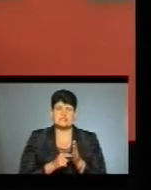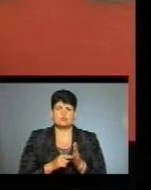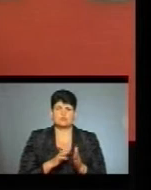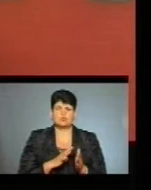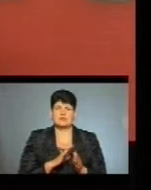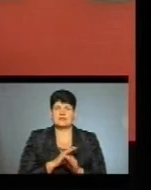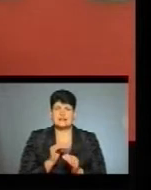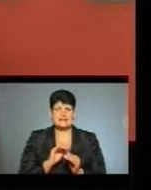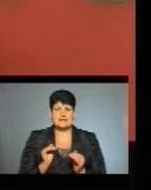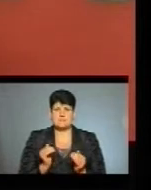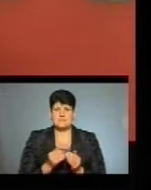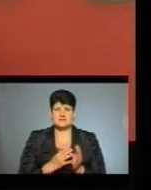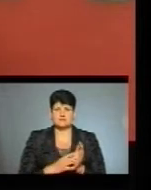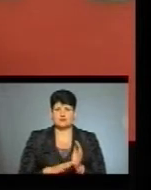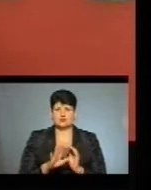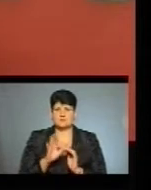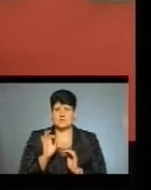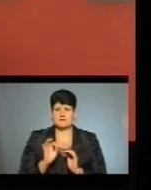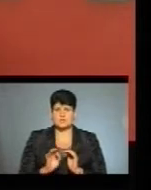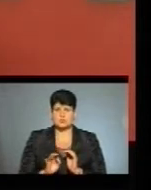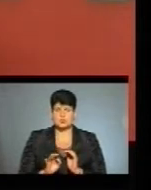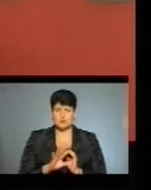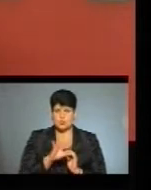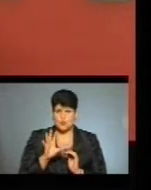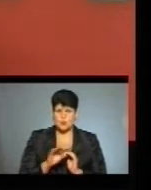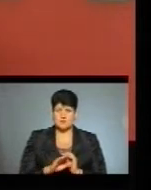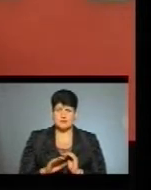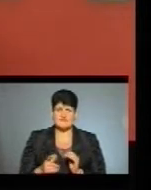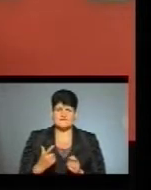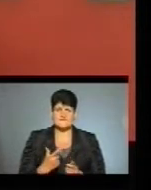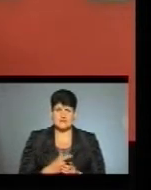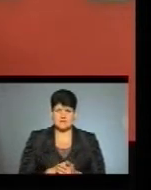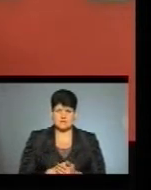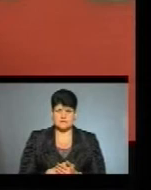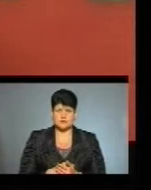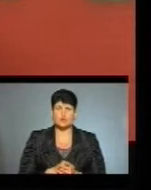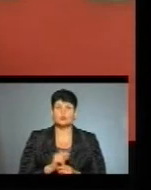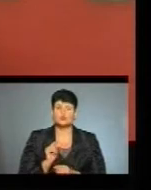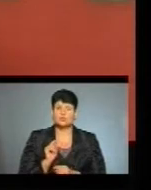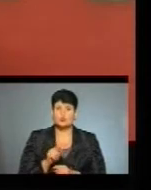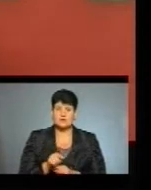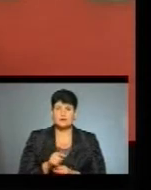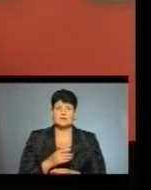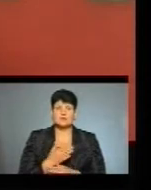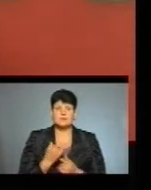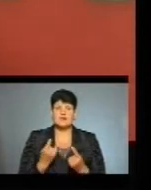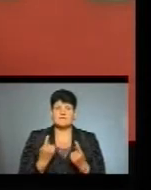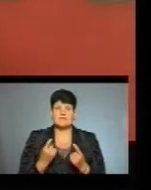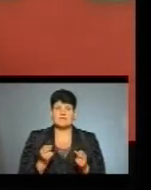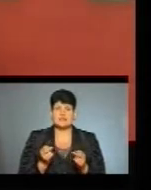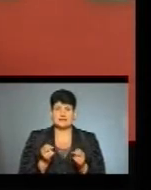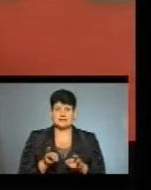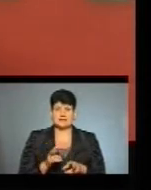менше 95% охоплення дітей вакцинацією. Тоді нема таких великих